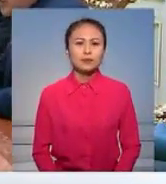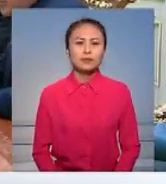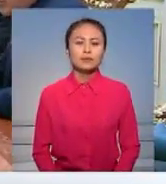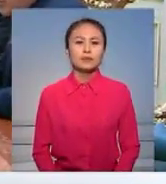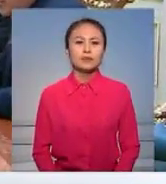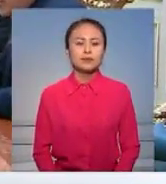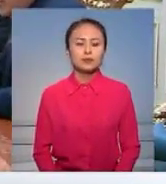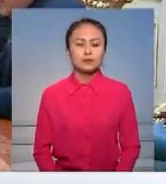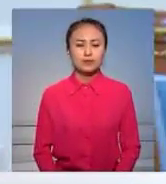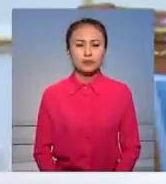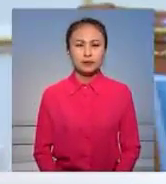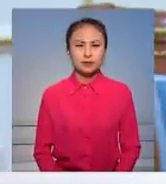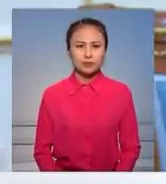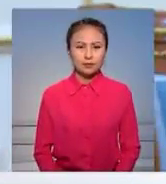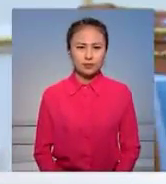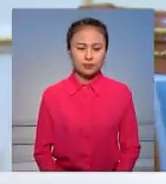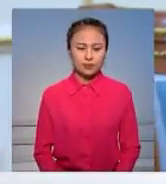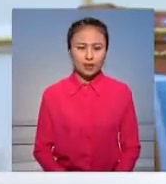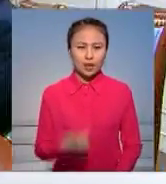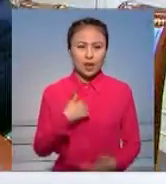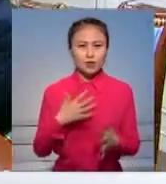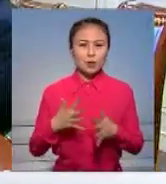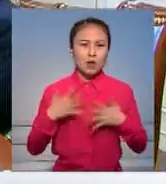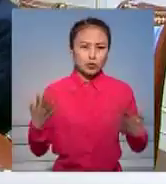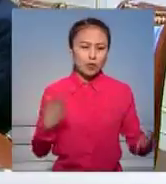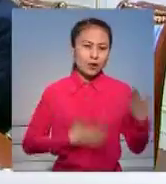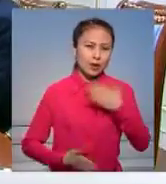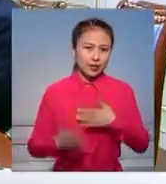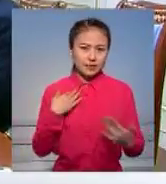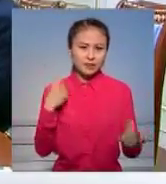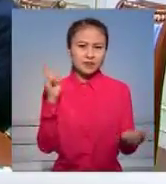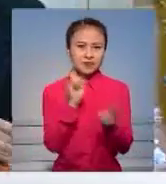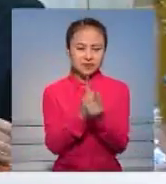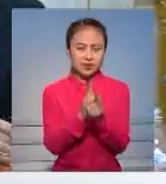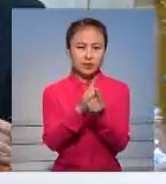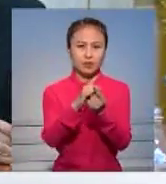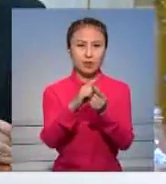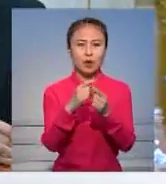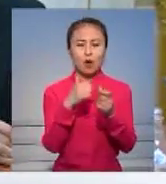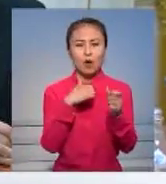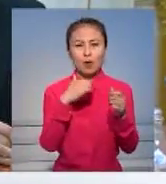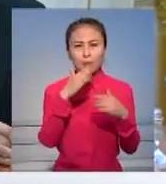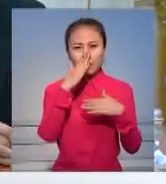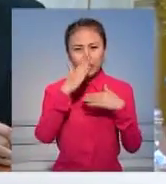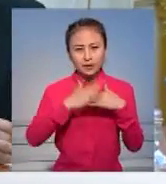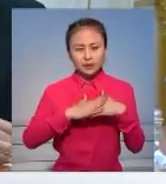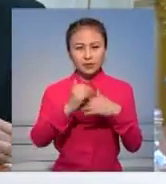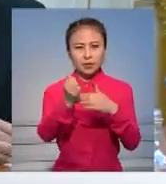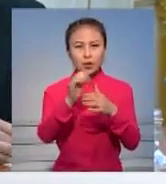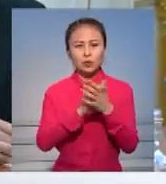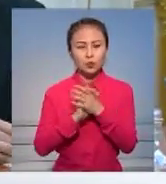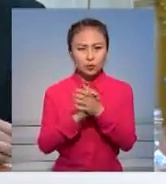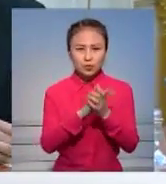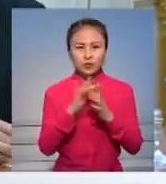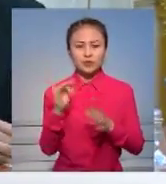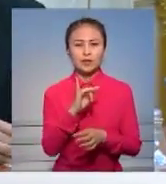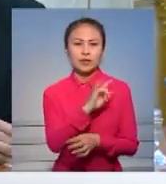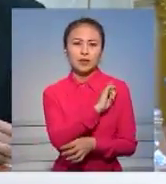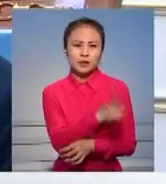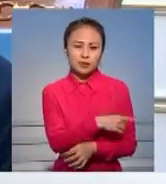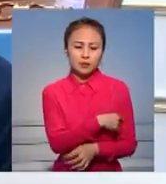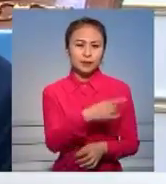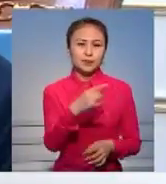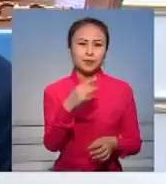Я с большим удовольствием с вами встречаюсь, как министром очень близкой нам дружественной страны. Между